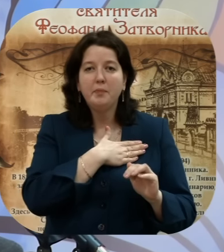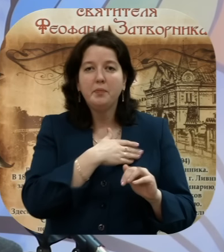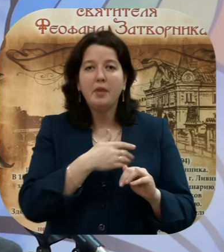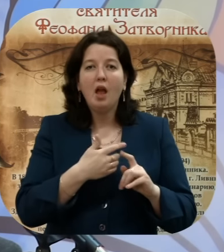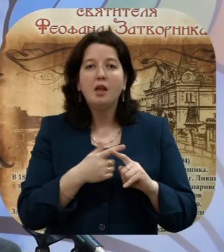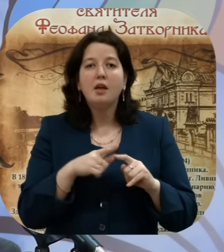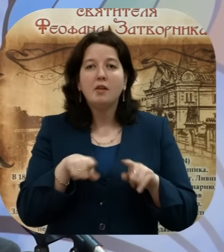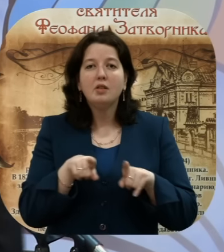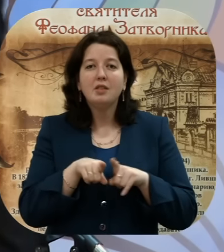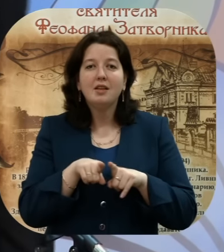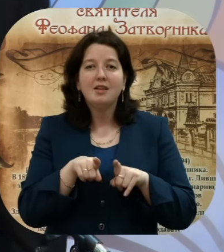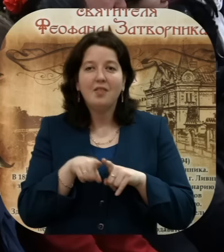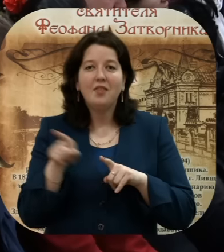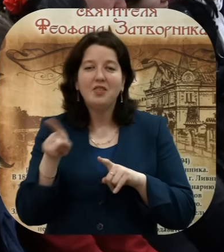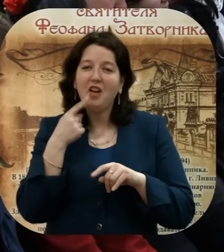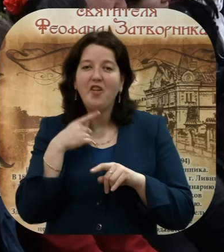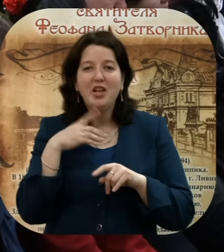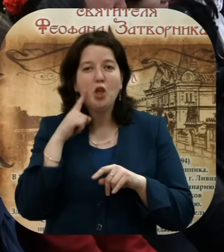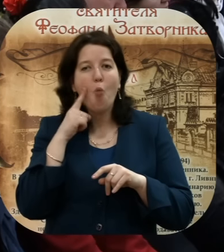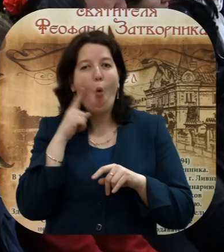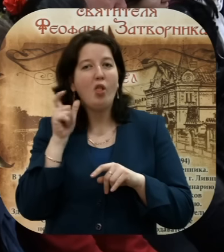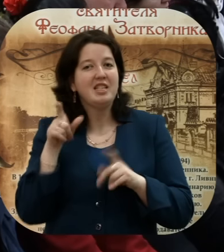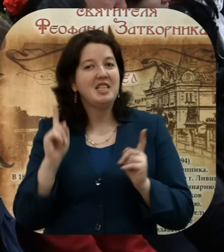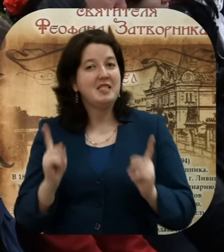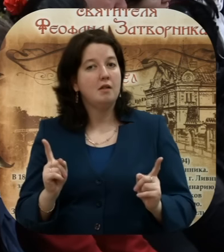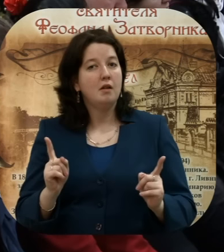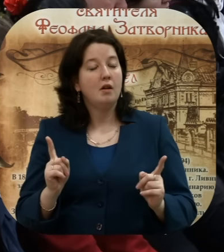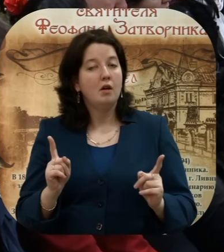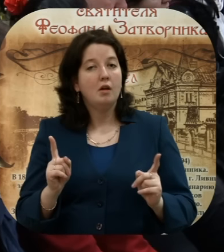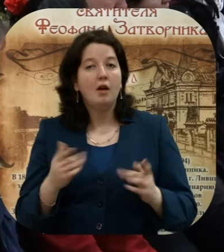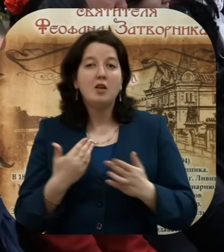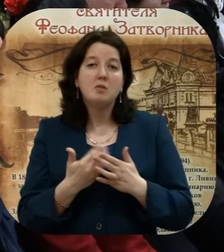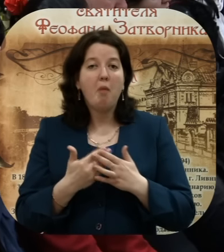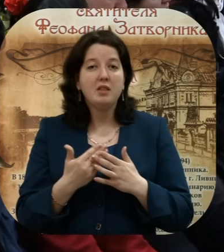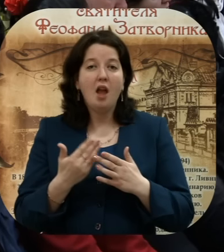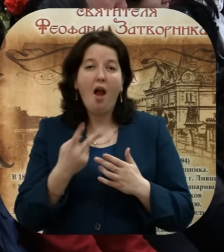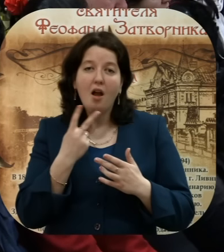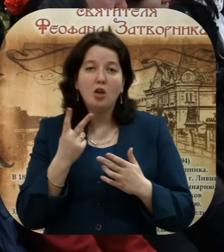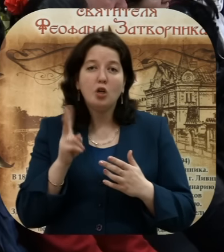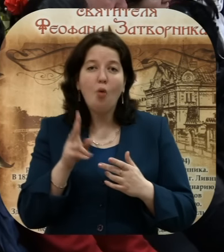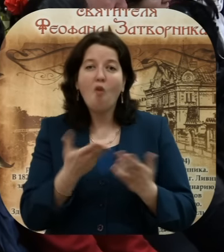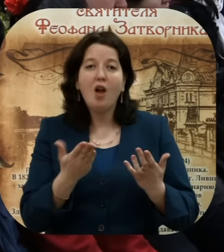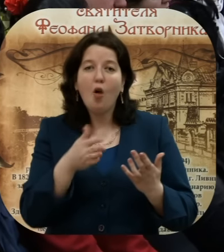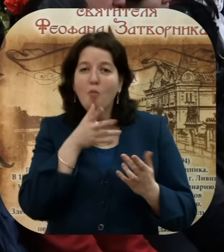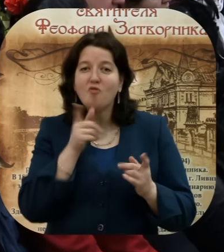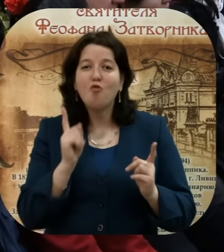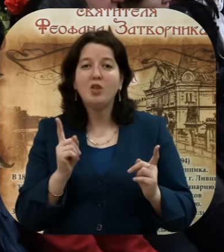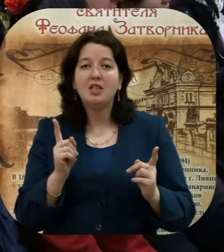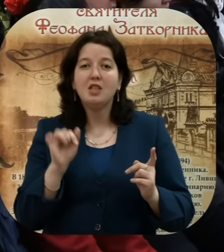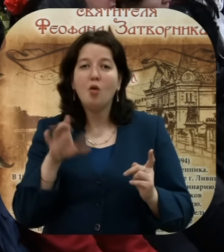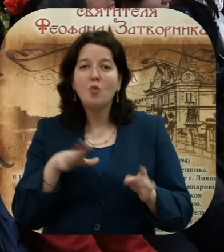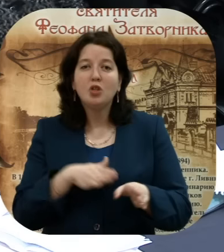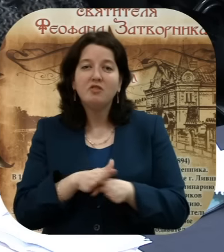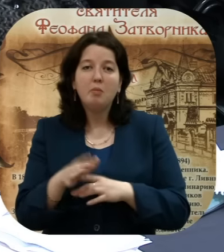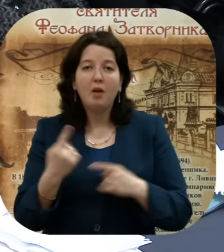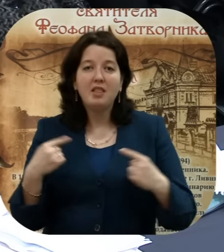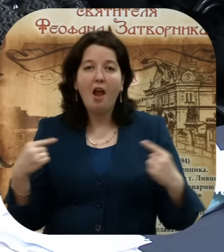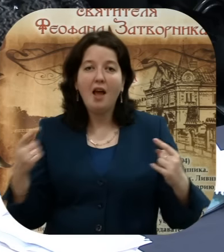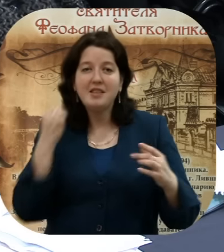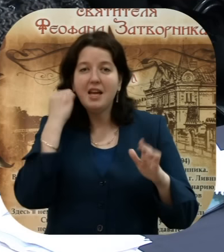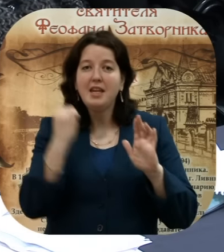молодость? Такие оговорки делают. Смотря кто в каком возрасте, да, может